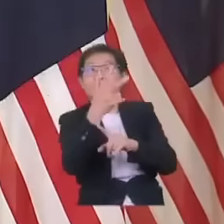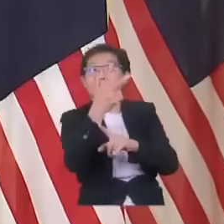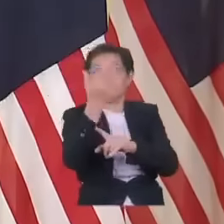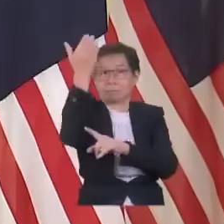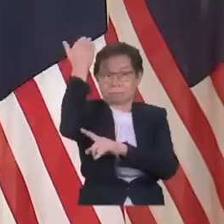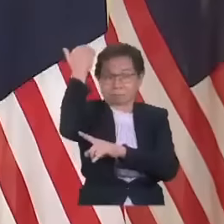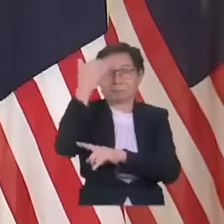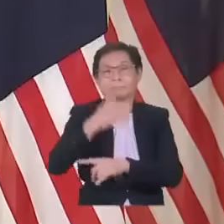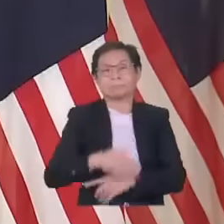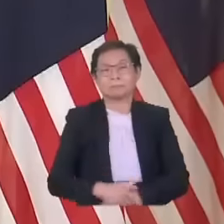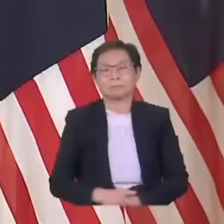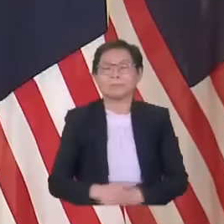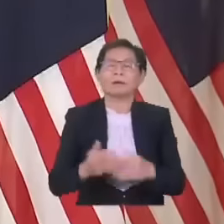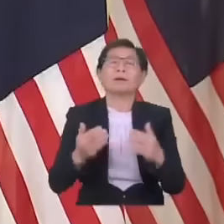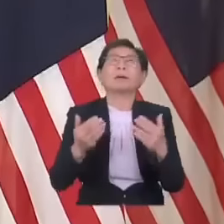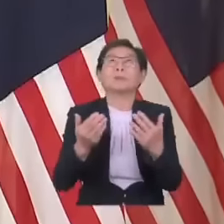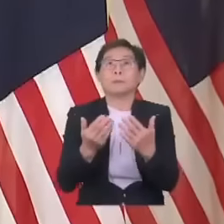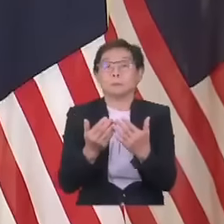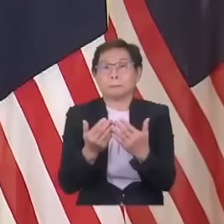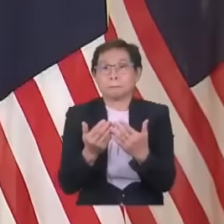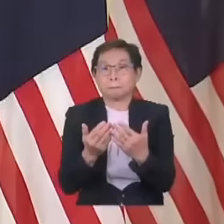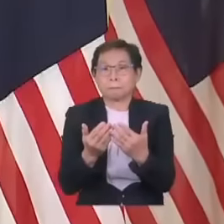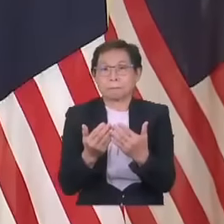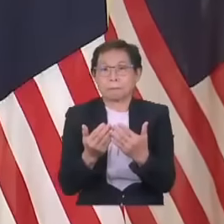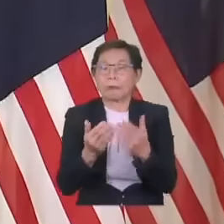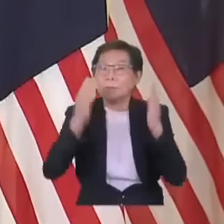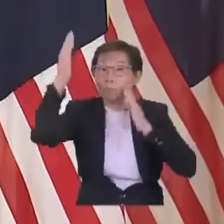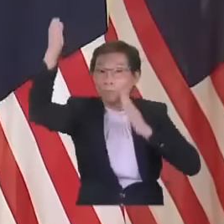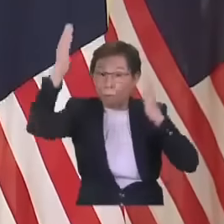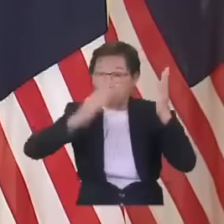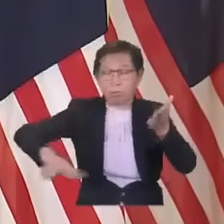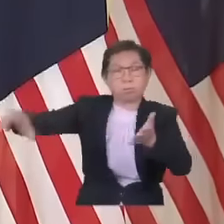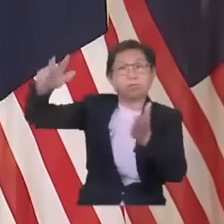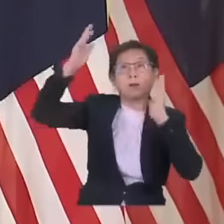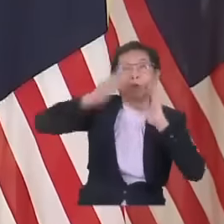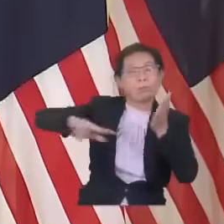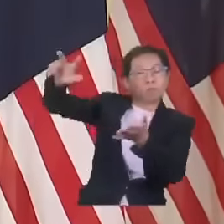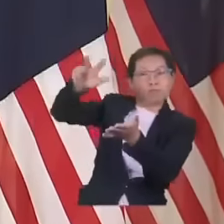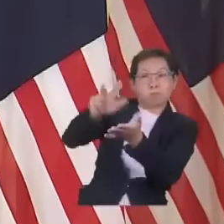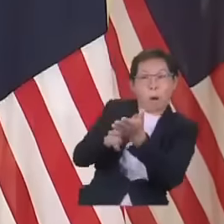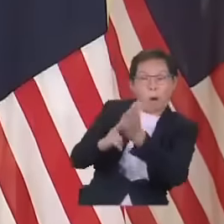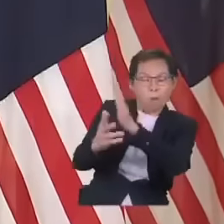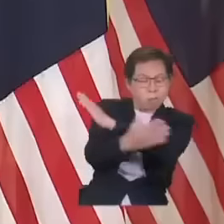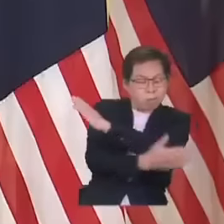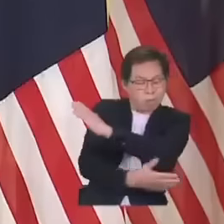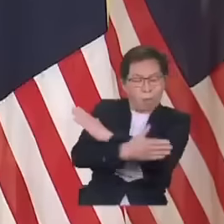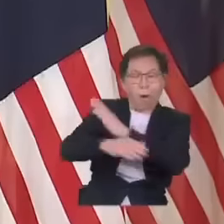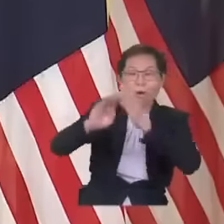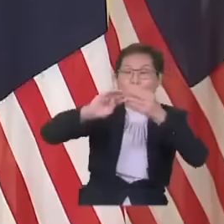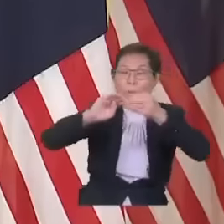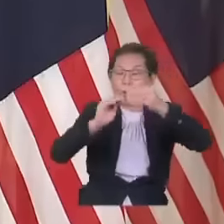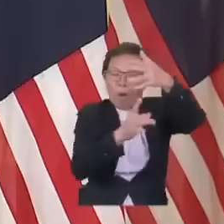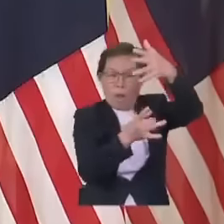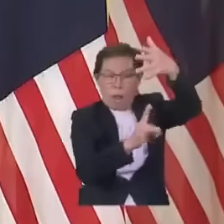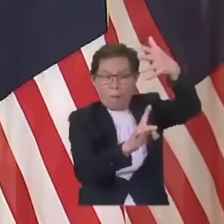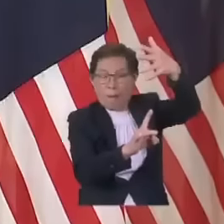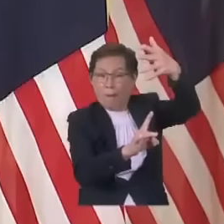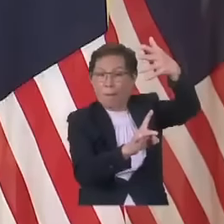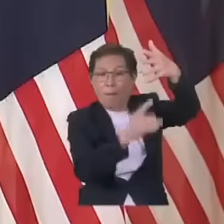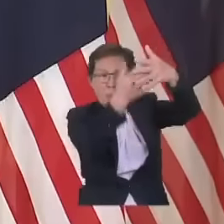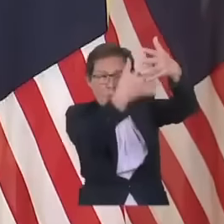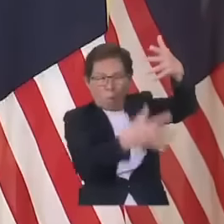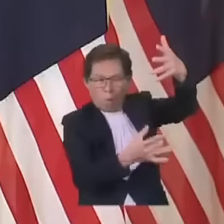lalu Alhamdulillah baik jadi negara ke-18 paling